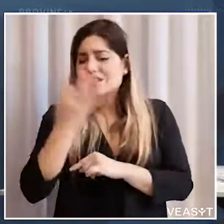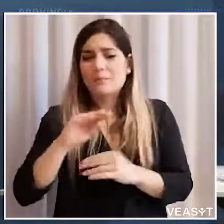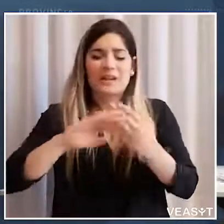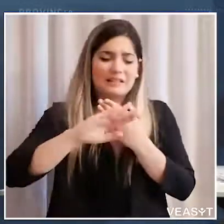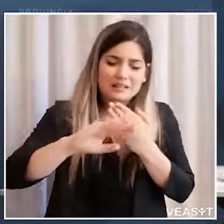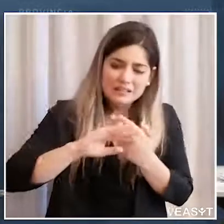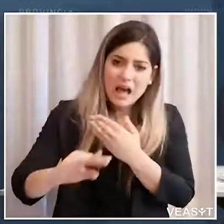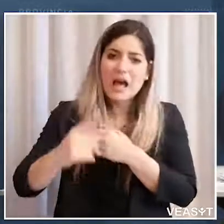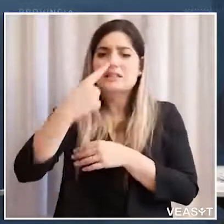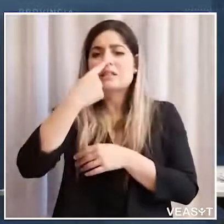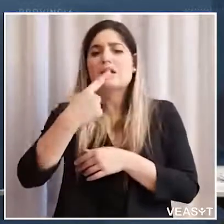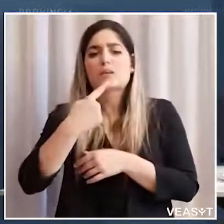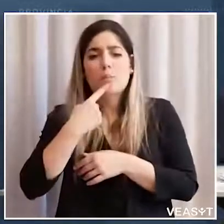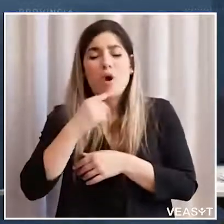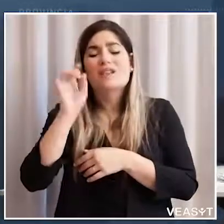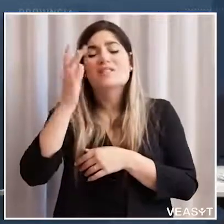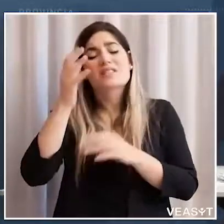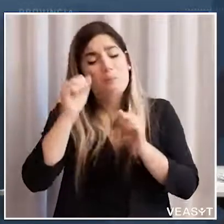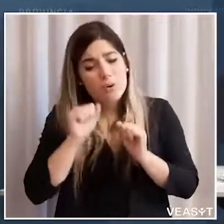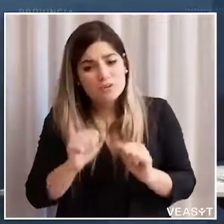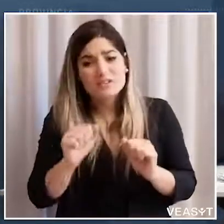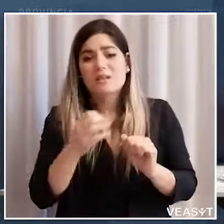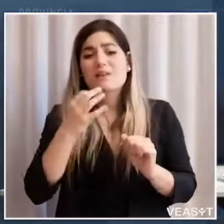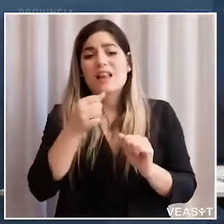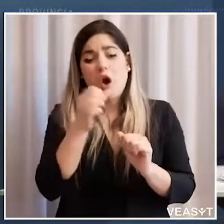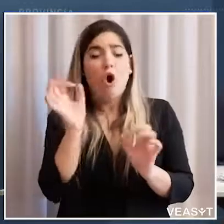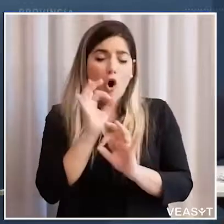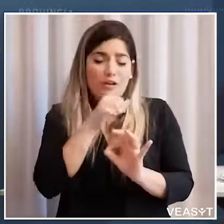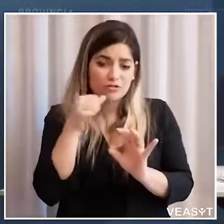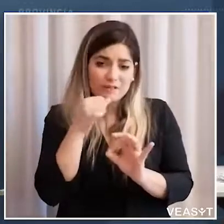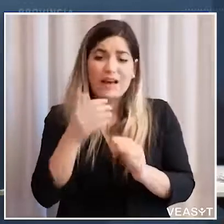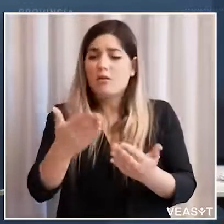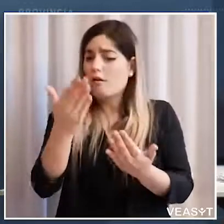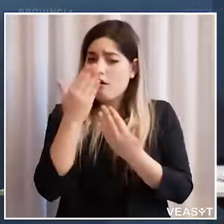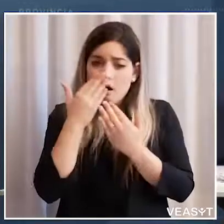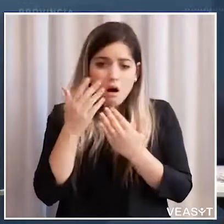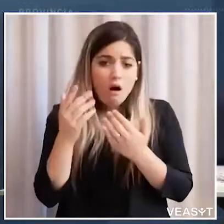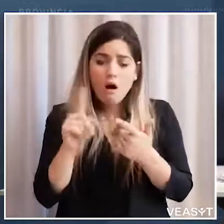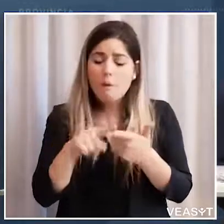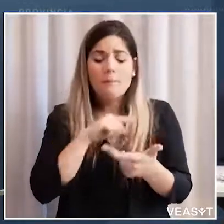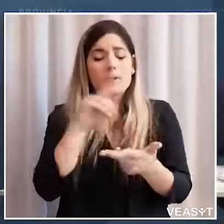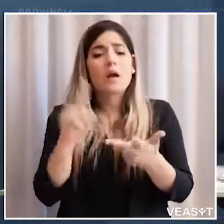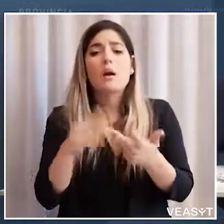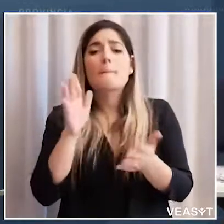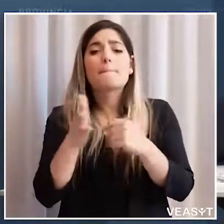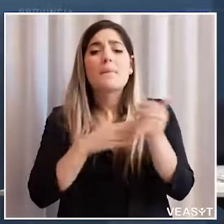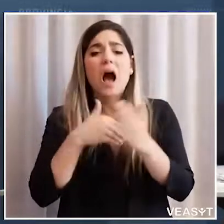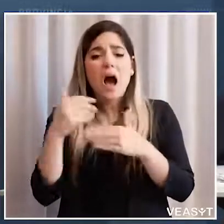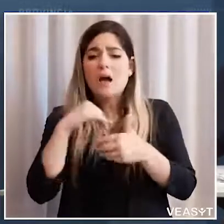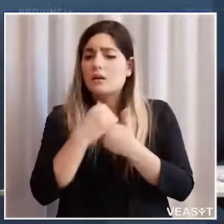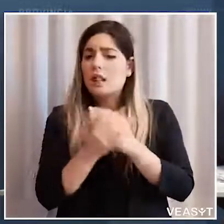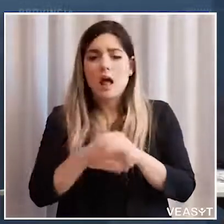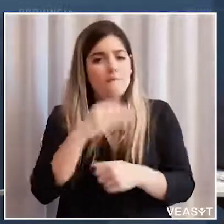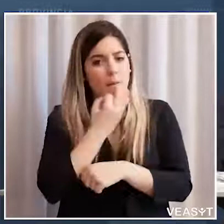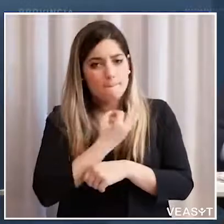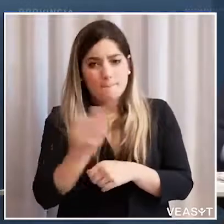sempre il naso e la bocca se possibile e se necessario a di coprirli lavarsi le mani